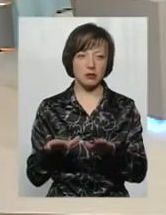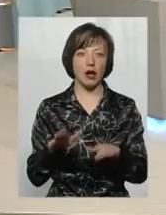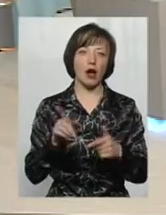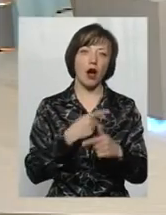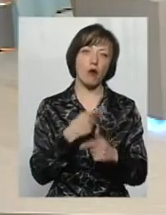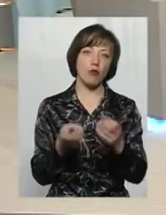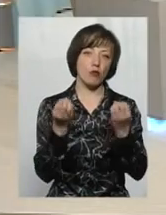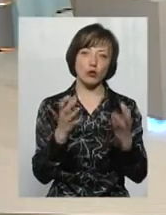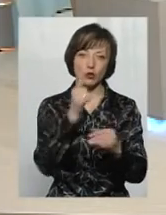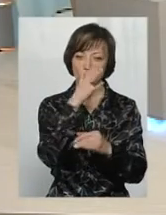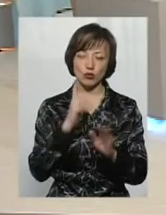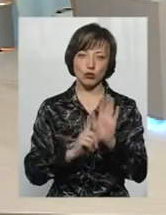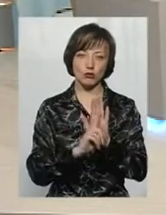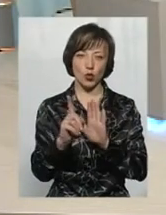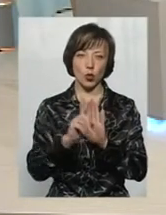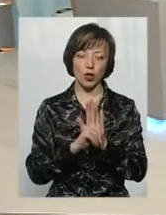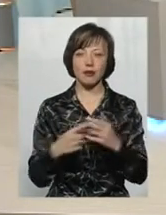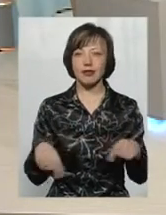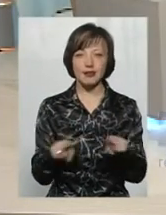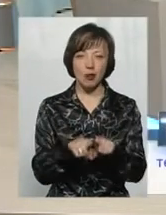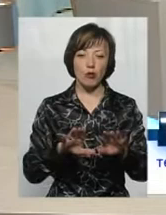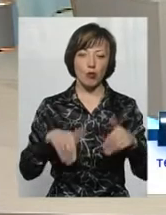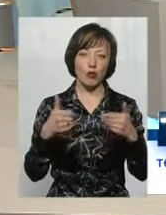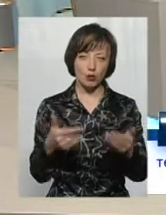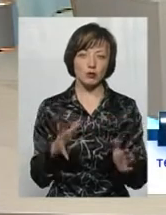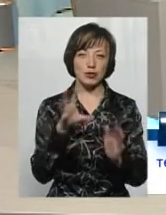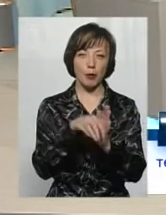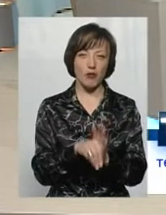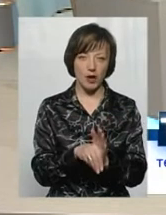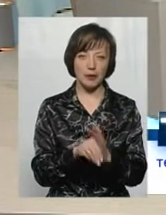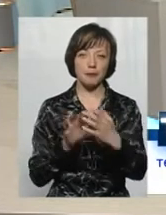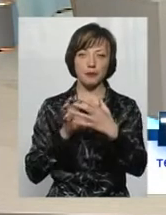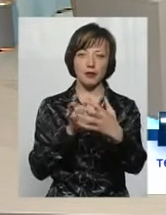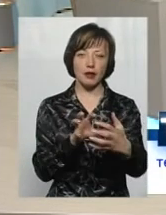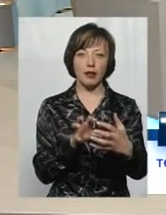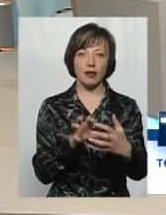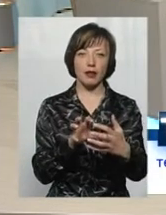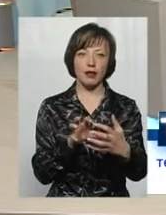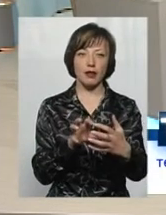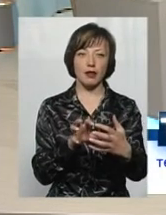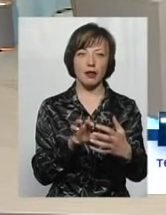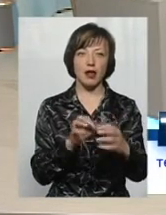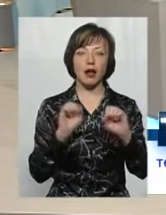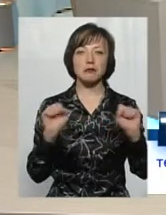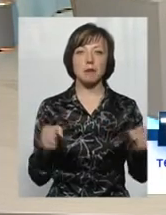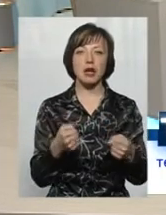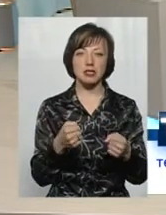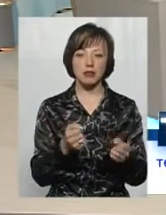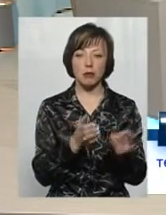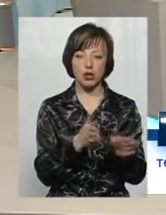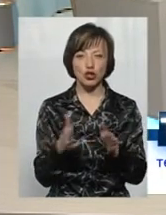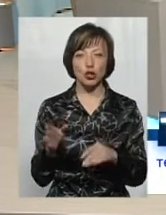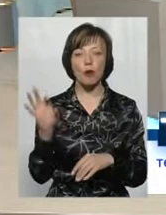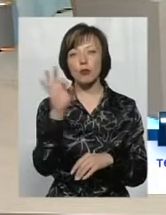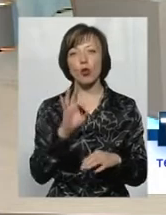вони там просто не можуть приїхати. І так само пропонуємо запровадити автобуси в експресному режимі.